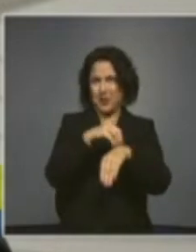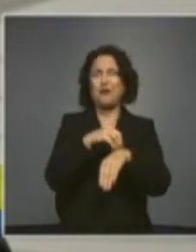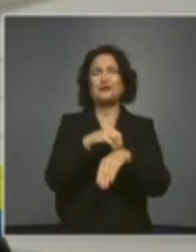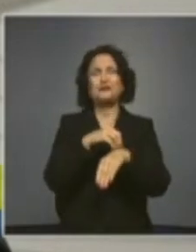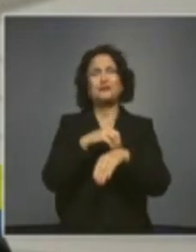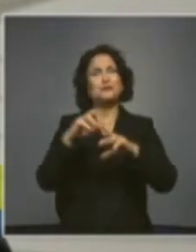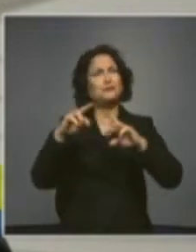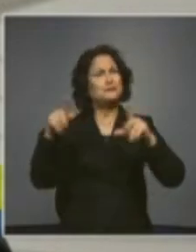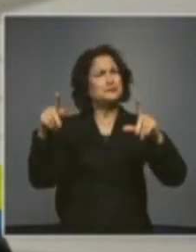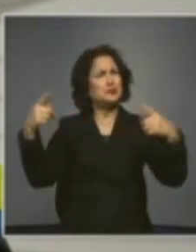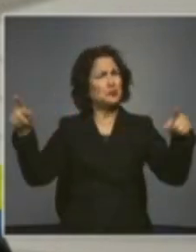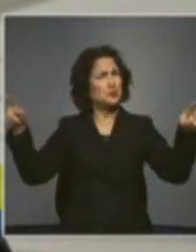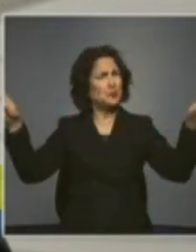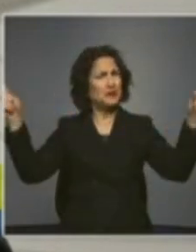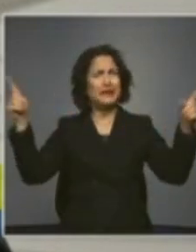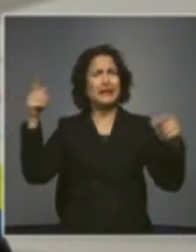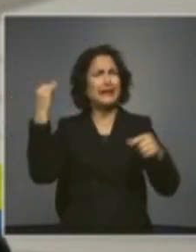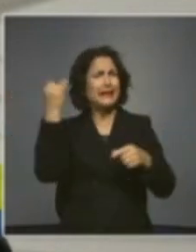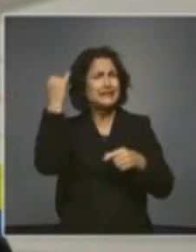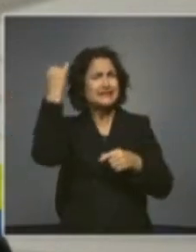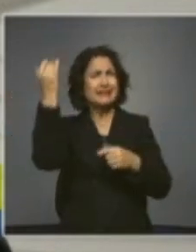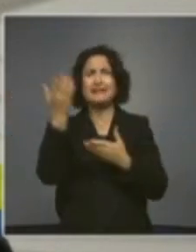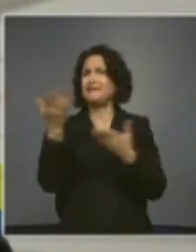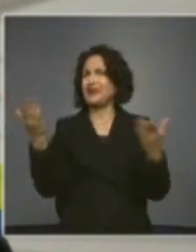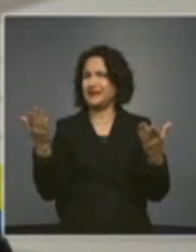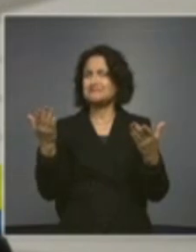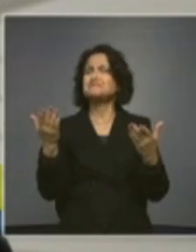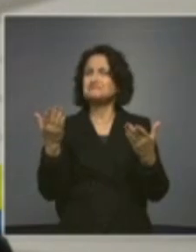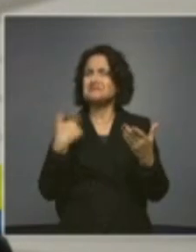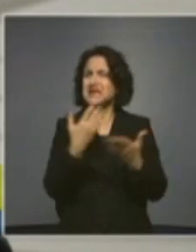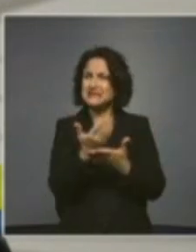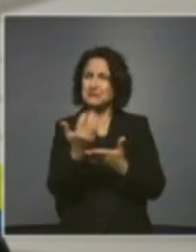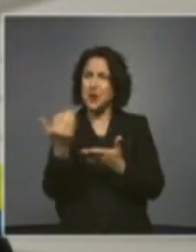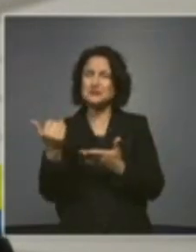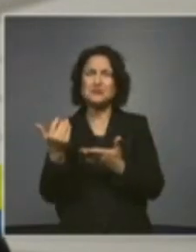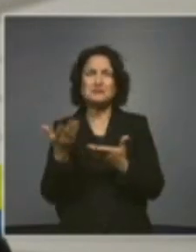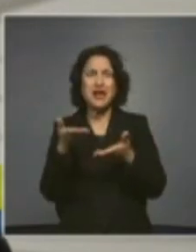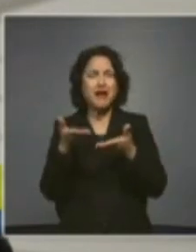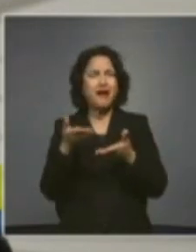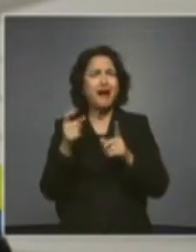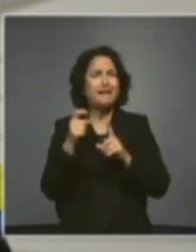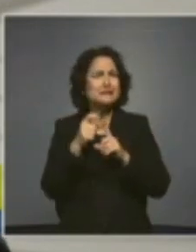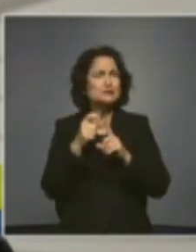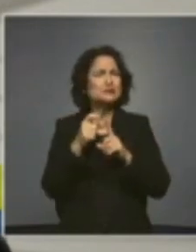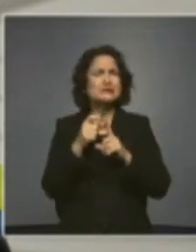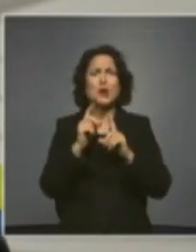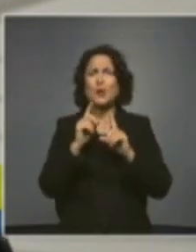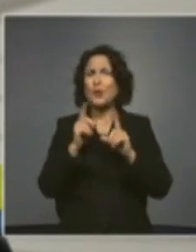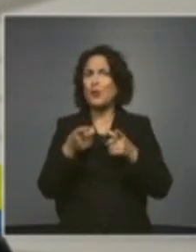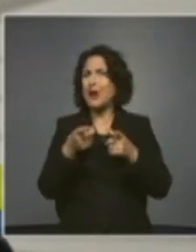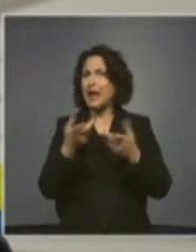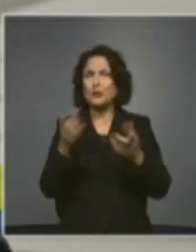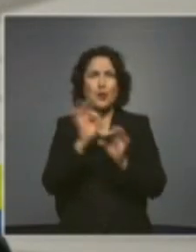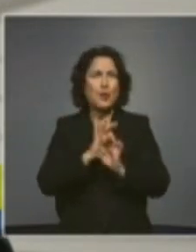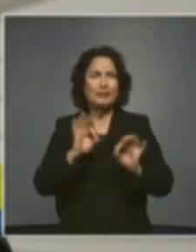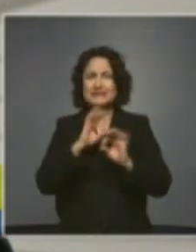Пловдив. За мен това е един страхотен начин аз да използвам по някакъв начин ресурсите, които на мен не ми достигат, но креативността